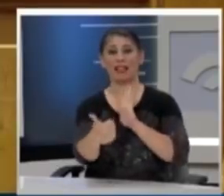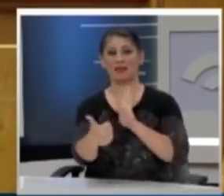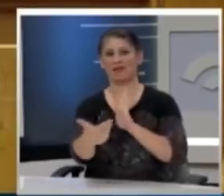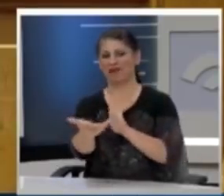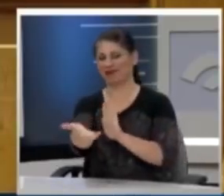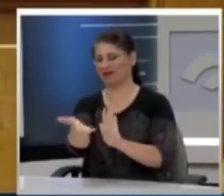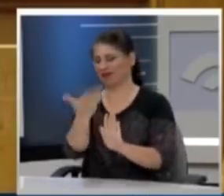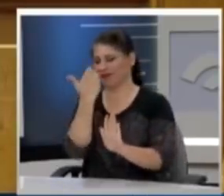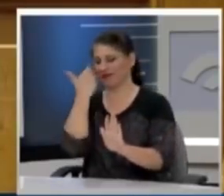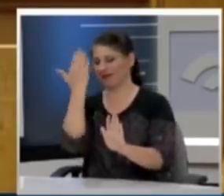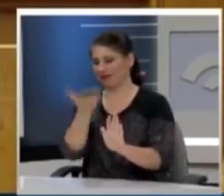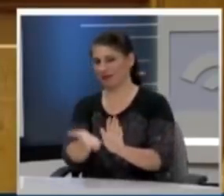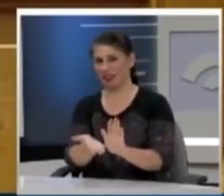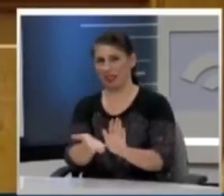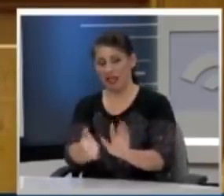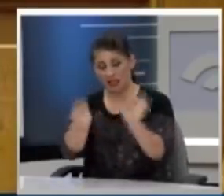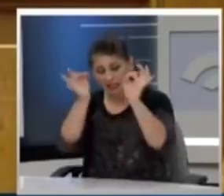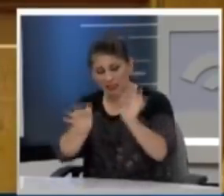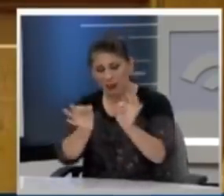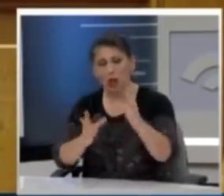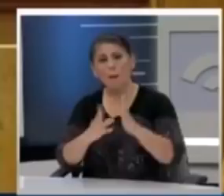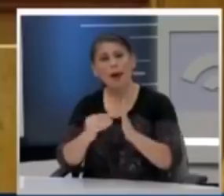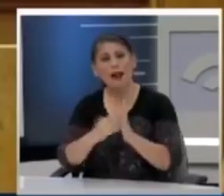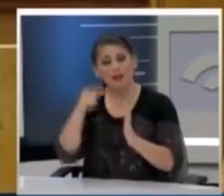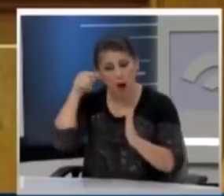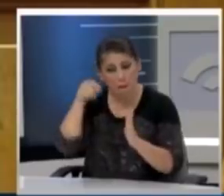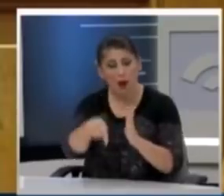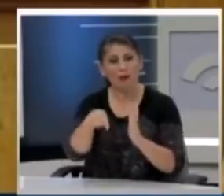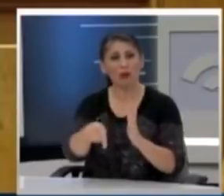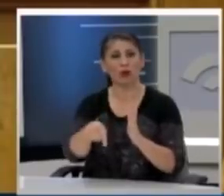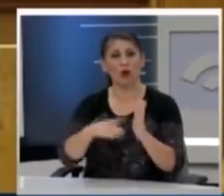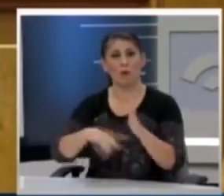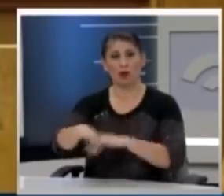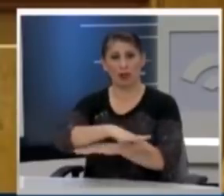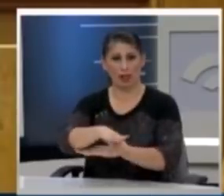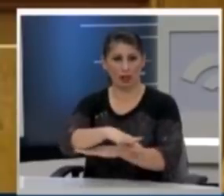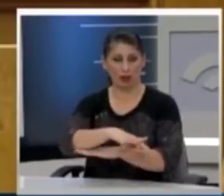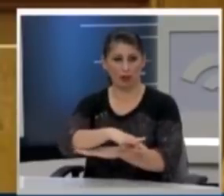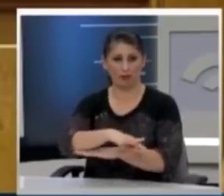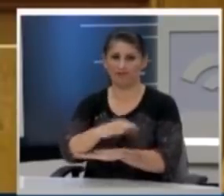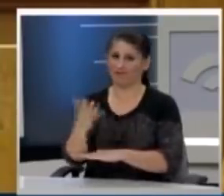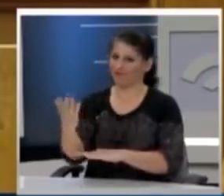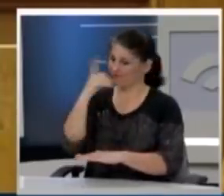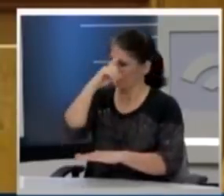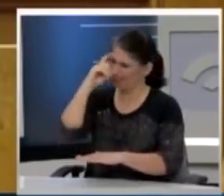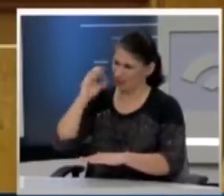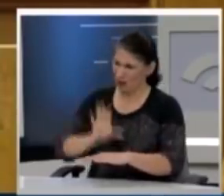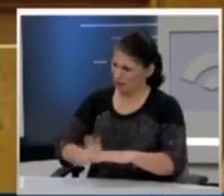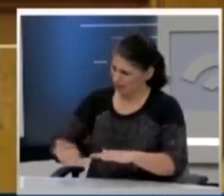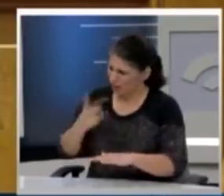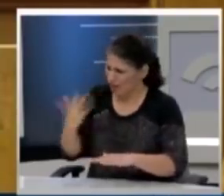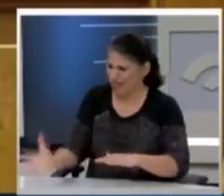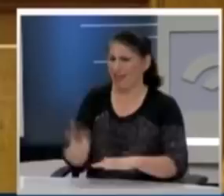τρομάρα σας πιο χαρακτηριστικό παράδειγμα απ το συγκεκριμένο νομοσχέδιο δύσκολα θα μπορούσαμε να